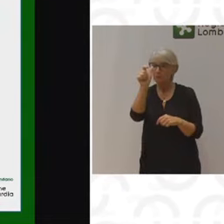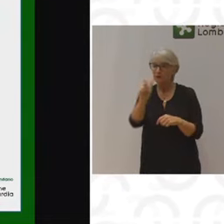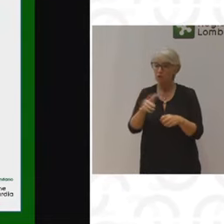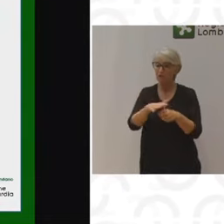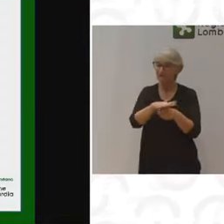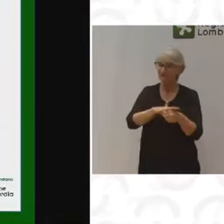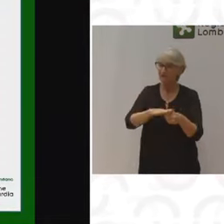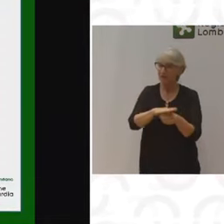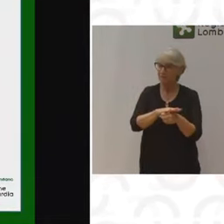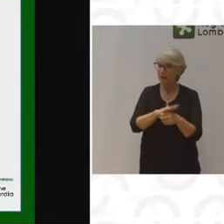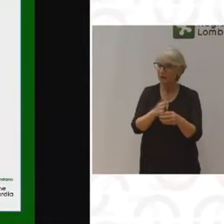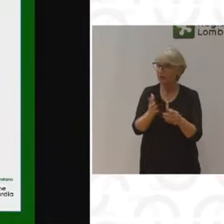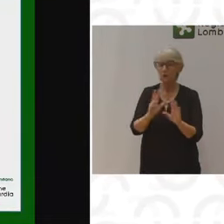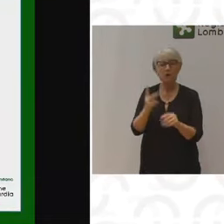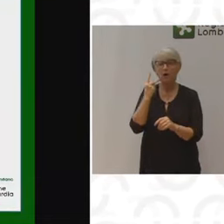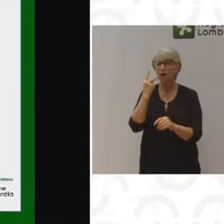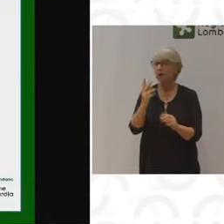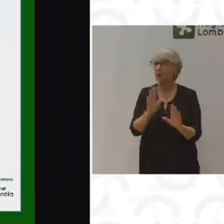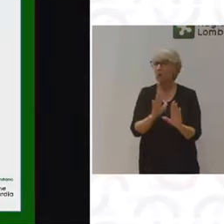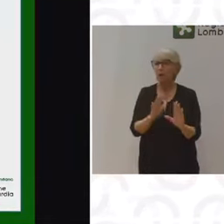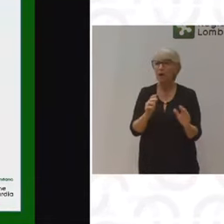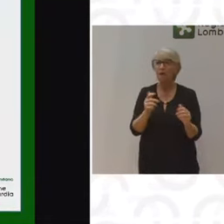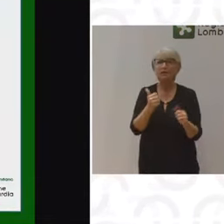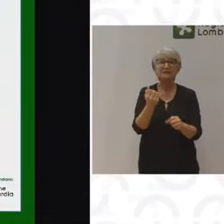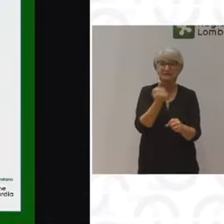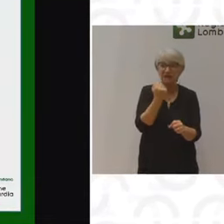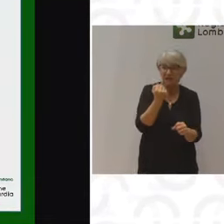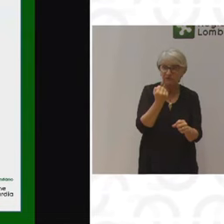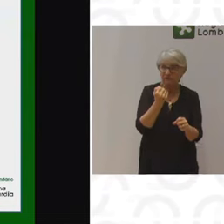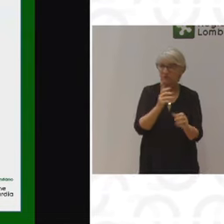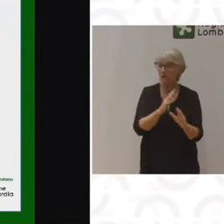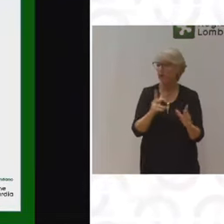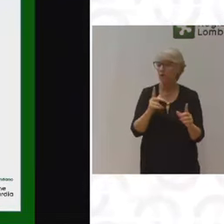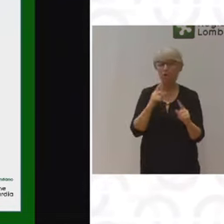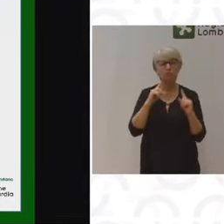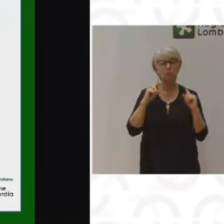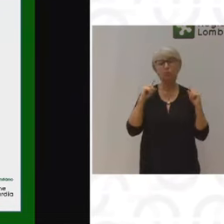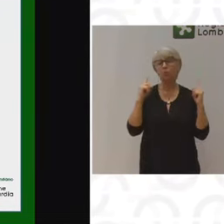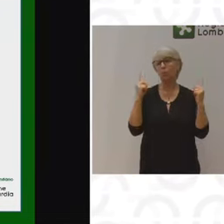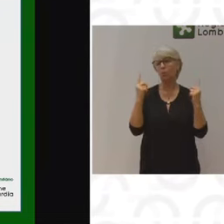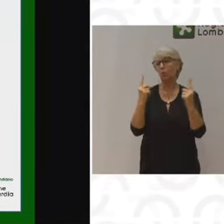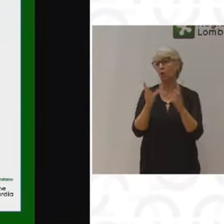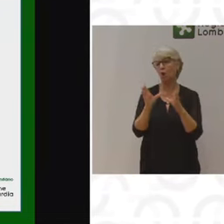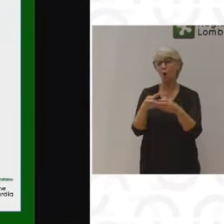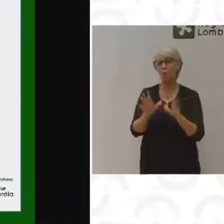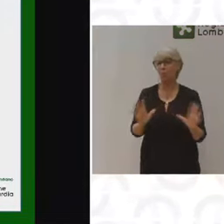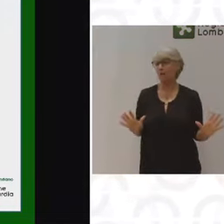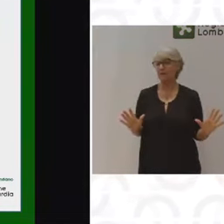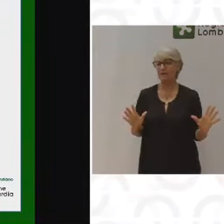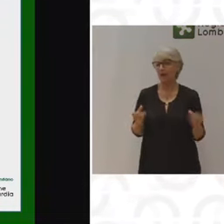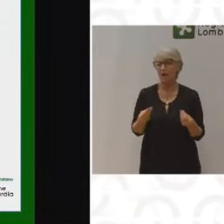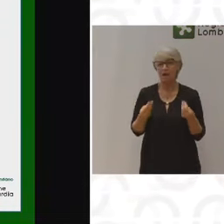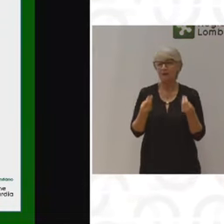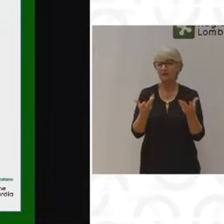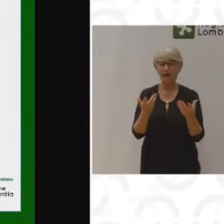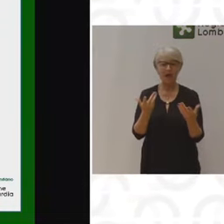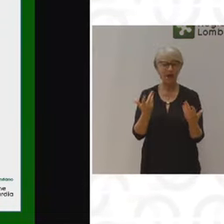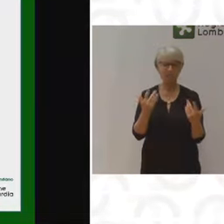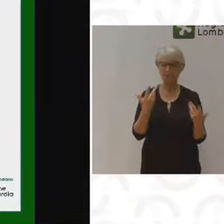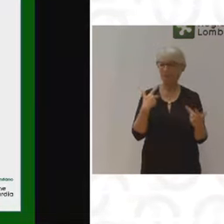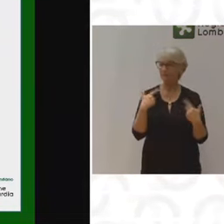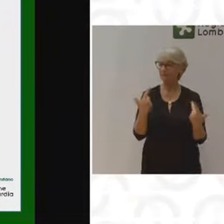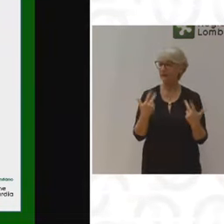famiglia che lo intraprende, non riguarda men che meno solo i servizi, ma riguarda la comunità intera. È un'occasione di rendere